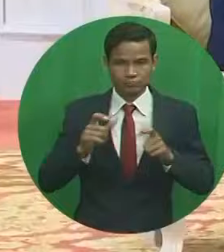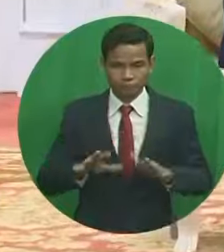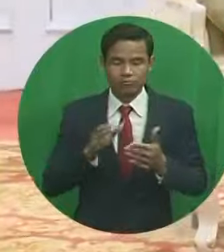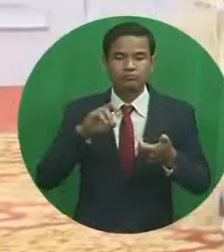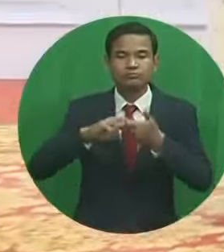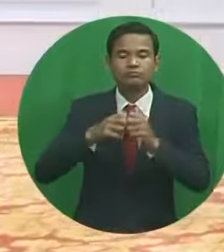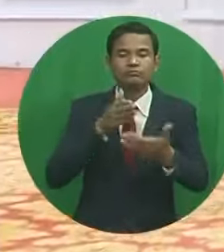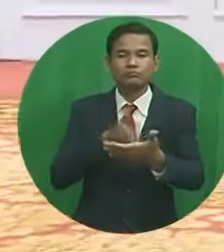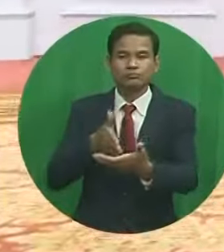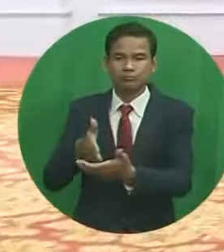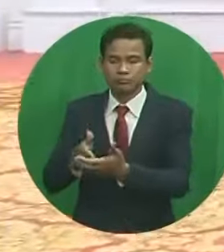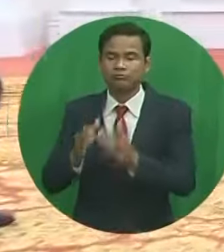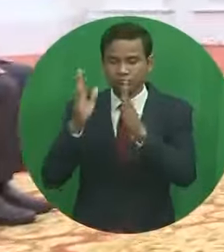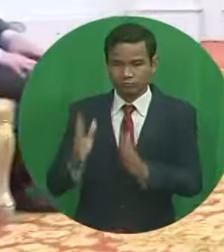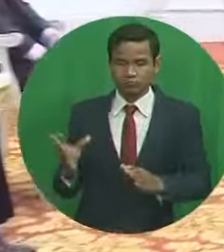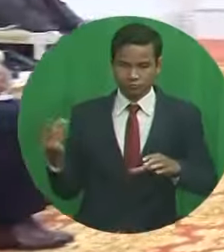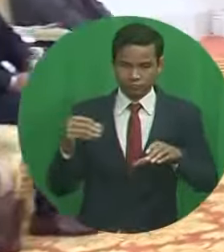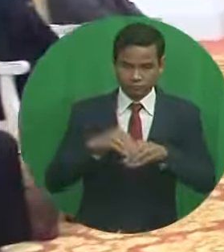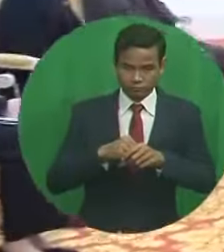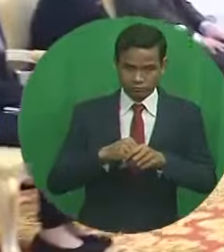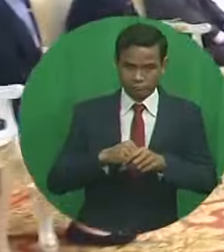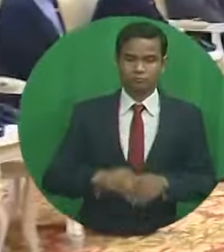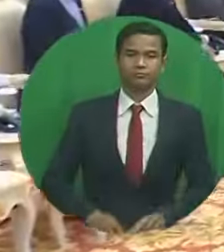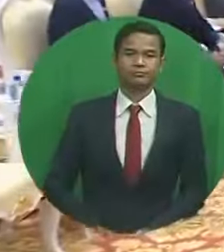មនានារបស់វិនិយោគិន